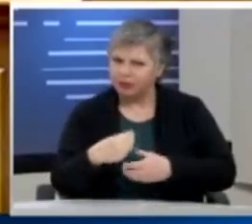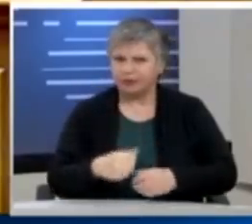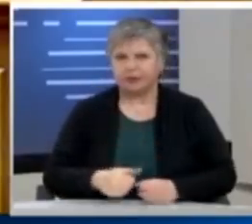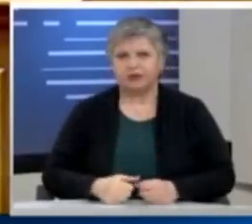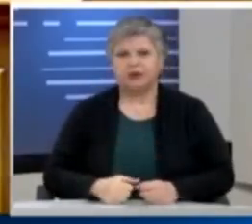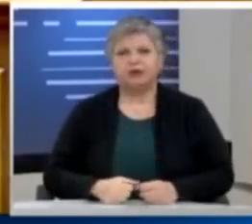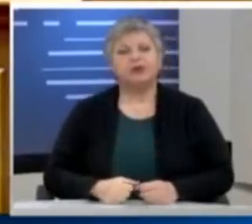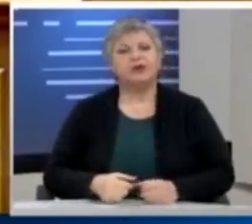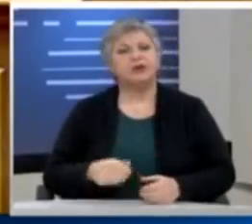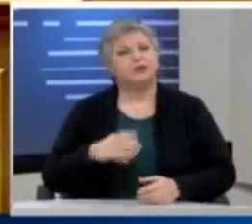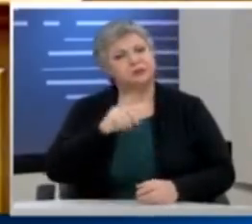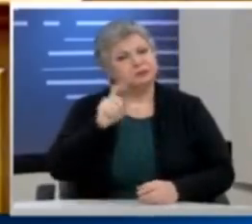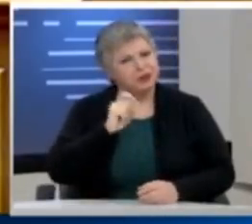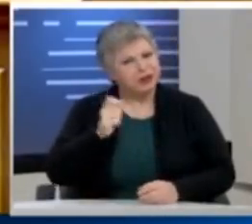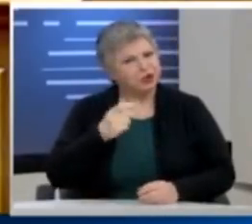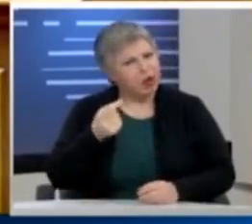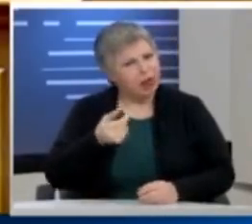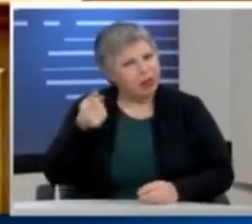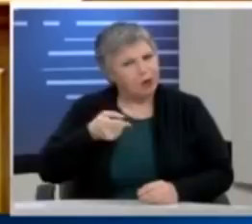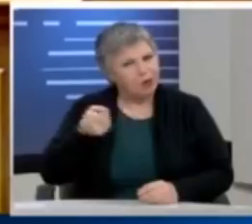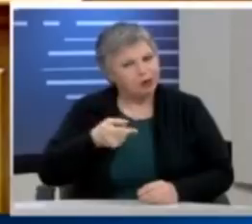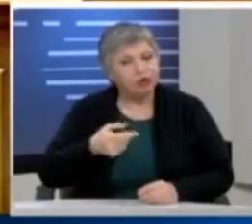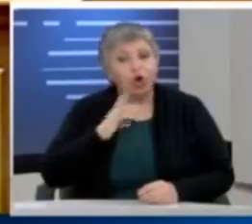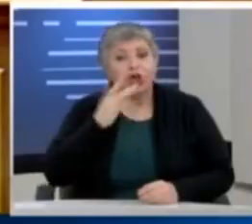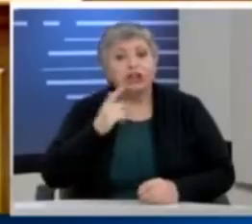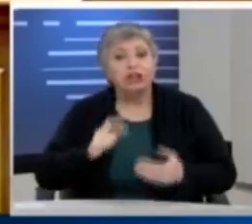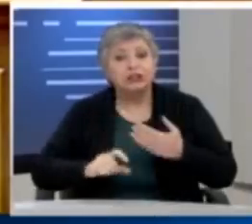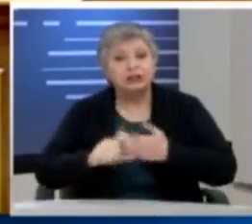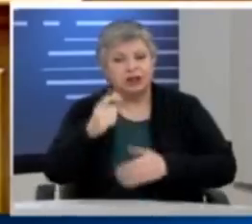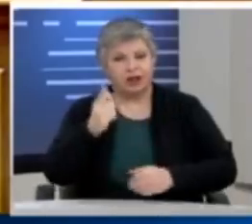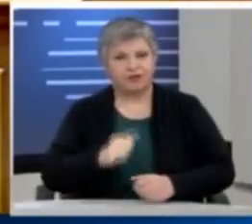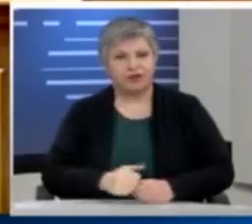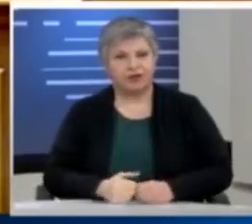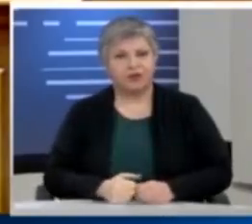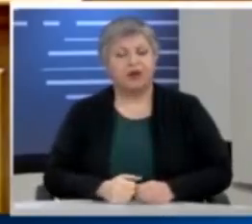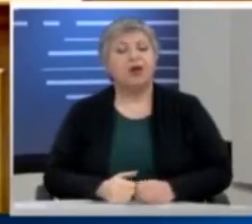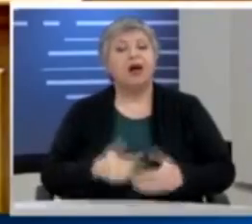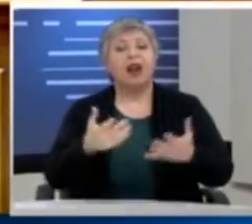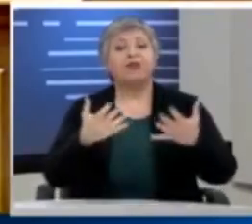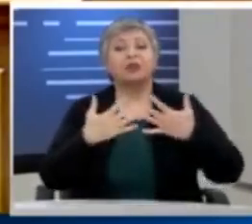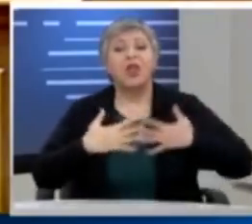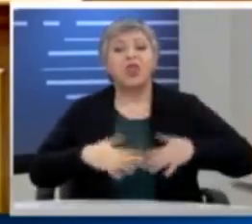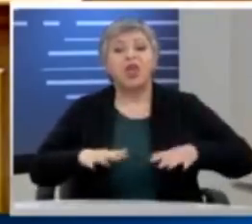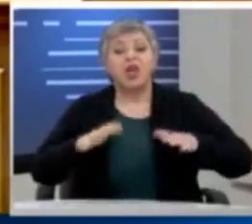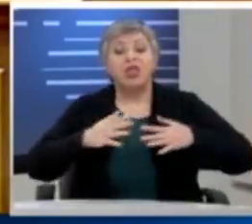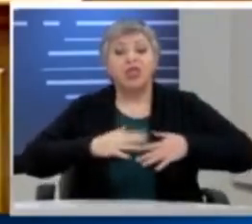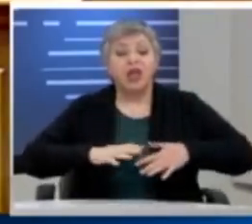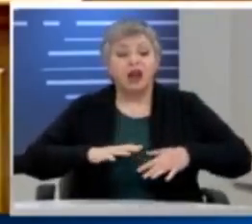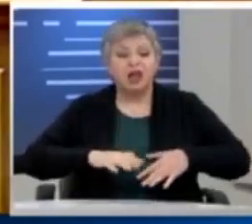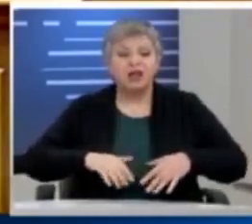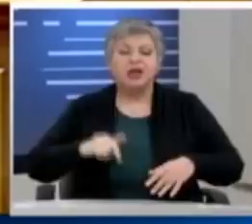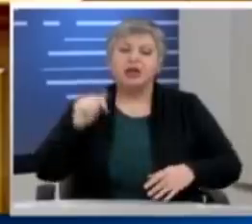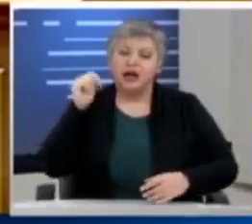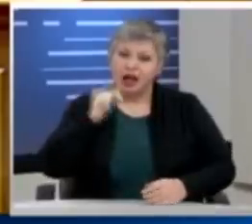της δράσης της Χρυσής Αυγής. Όμως και τι δε θα δίνει η δική της κυβέρνηση να ήταν ο προτιμόμενος εταίρος